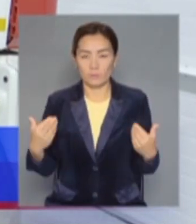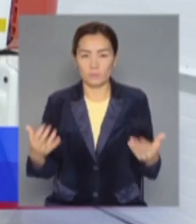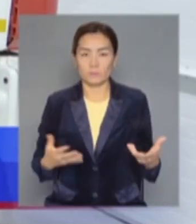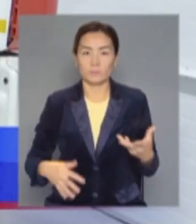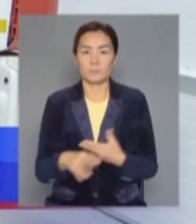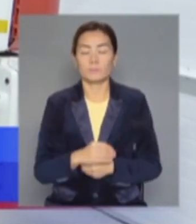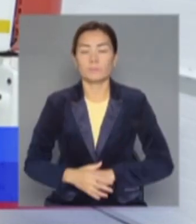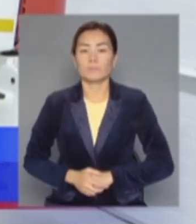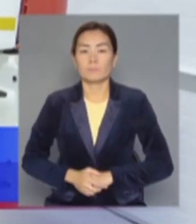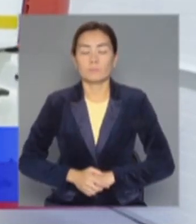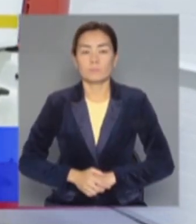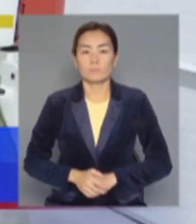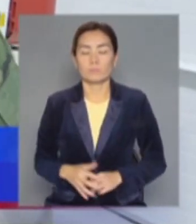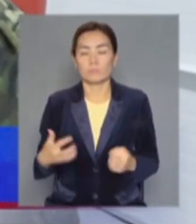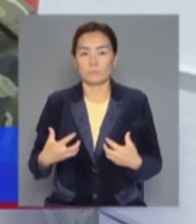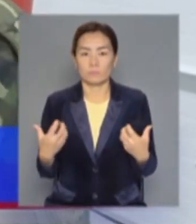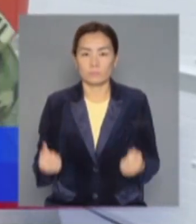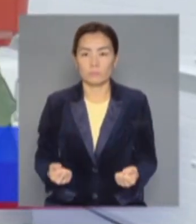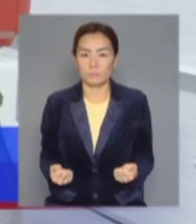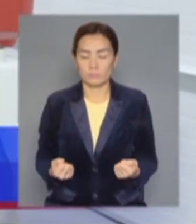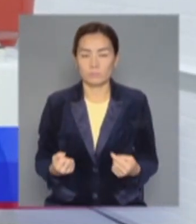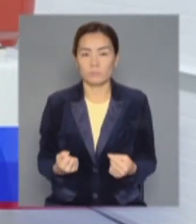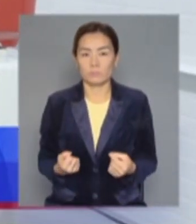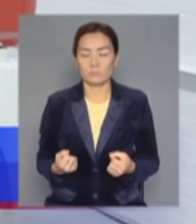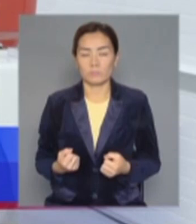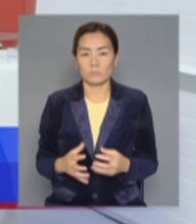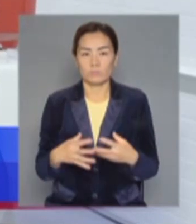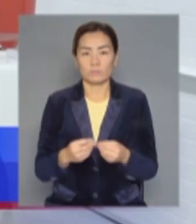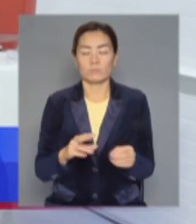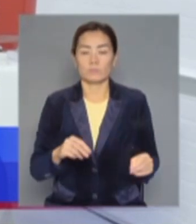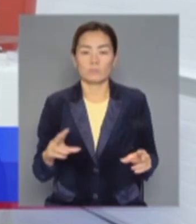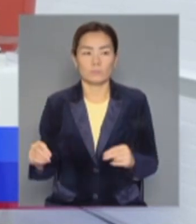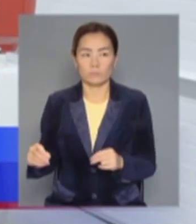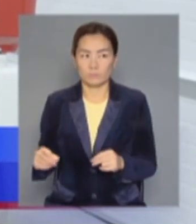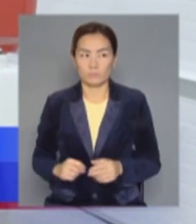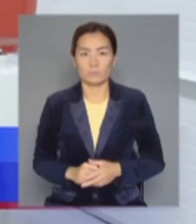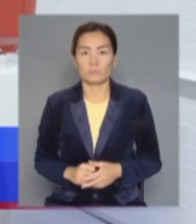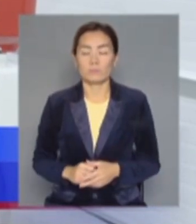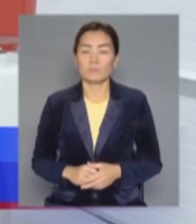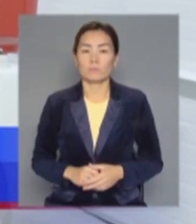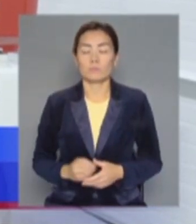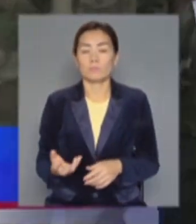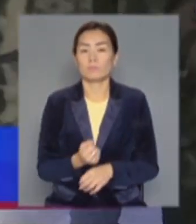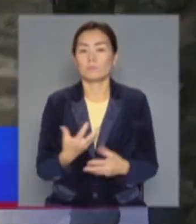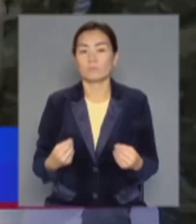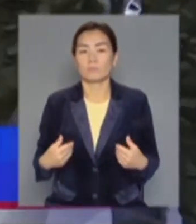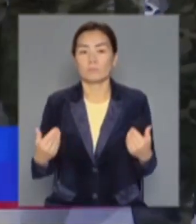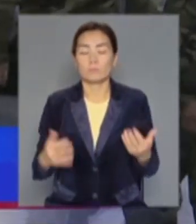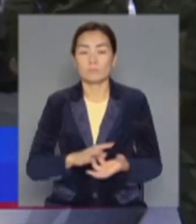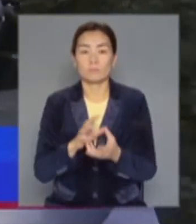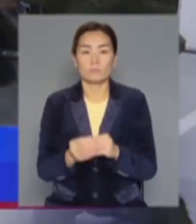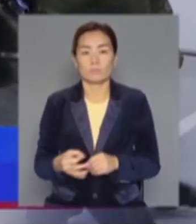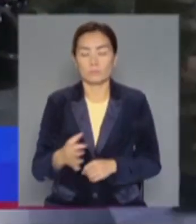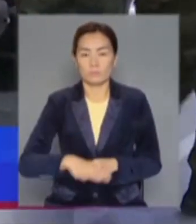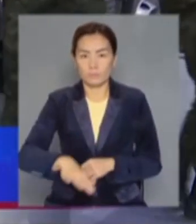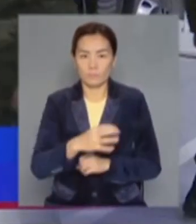құттықтаймын. Барлықтарыңа зор денсаулық, қажымас қайрат, отбасыңыз амандық, тек осындай жеміс құрғақ болсын. Қорыта айтқанда